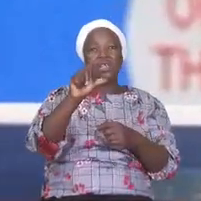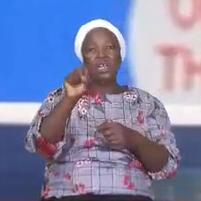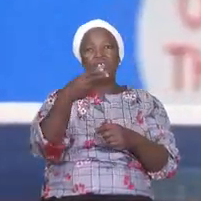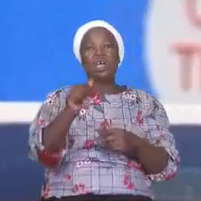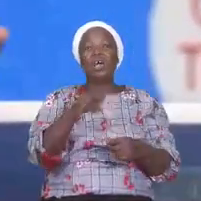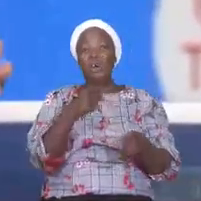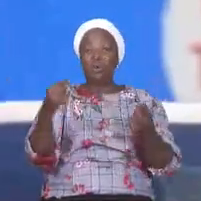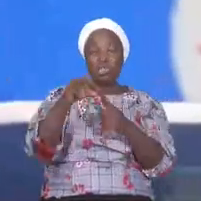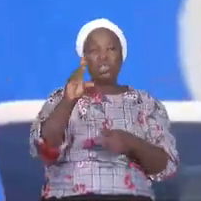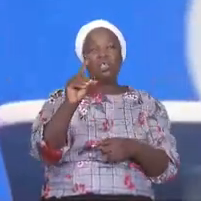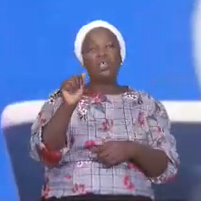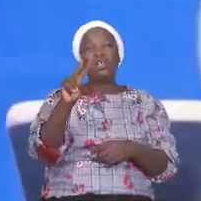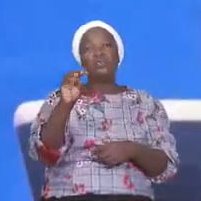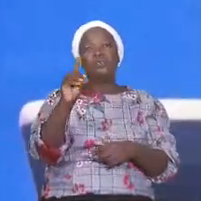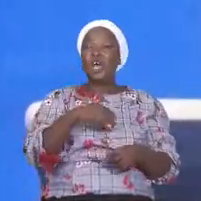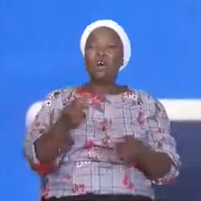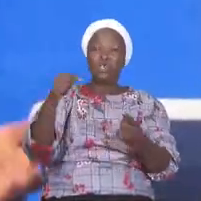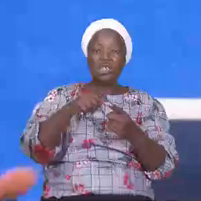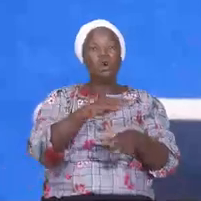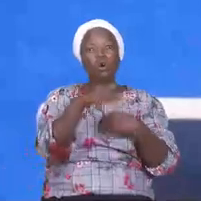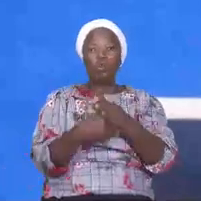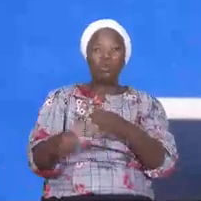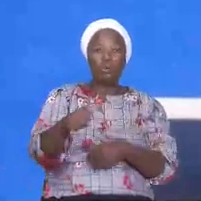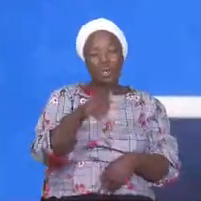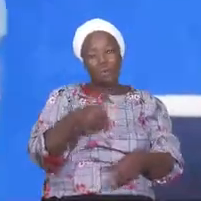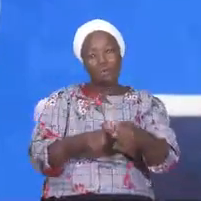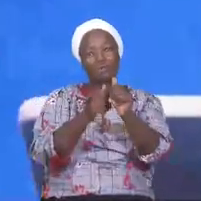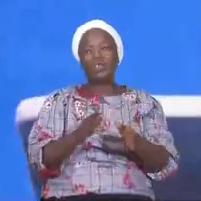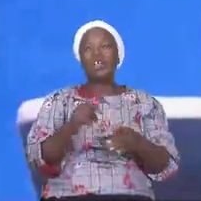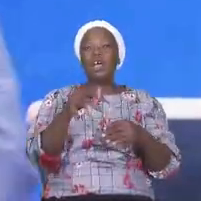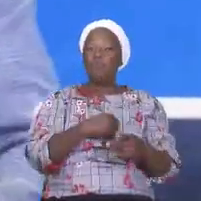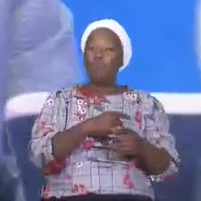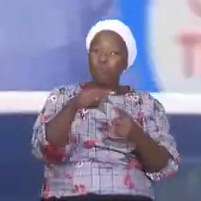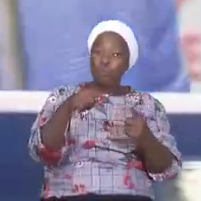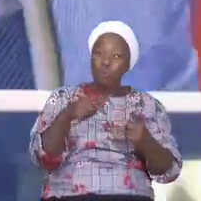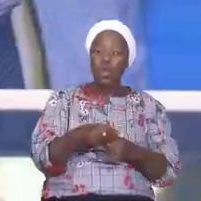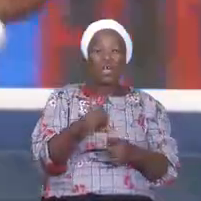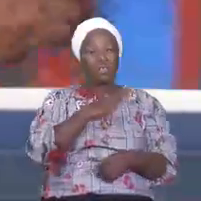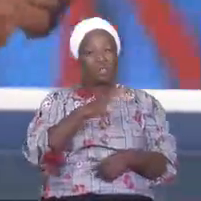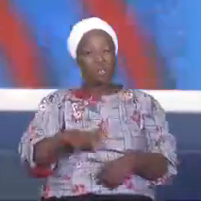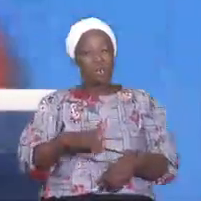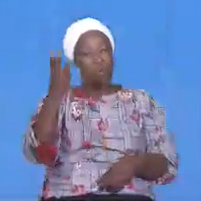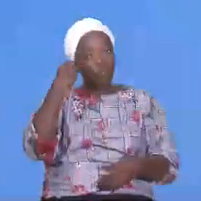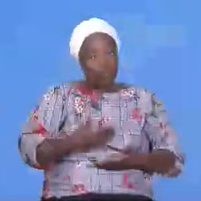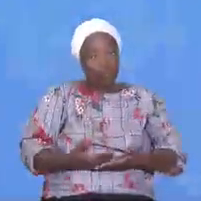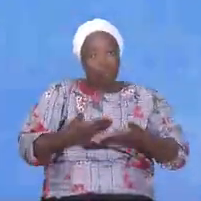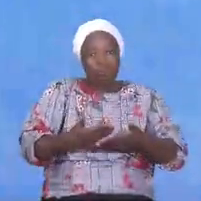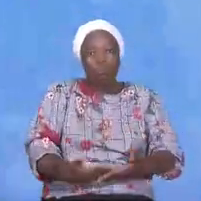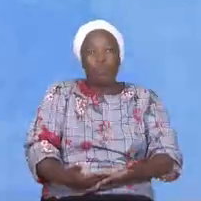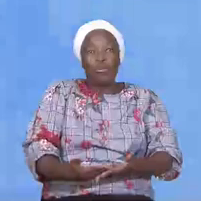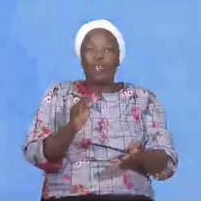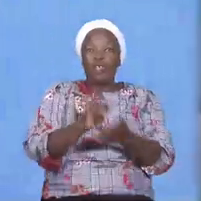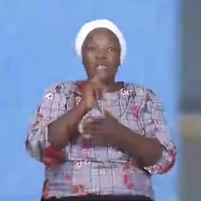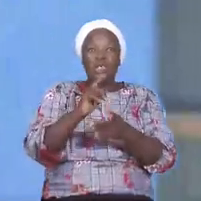c'est passé à une autre personne, jusqu'à Élie, jusqu'à Élisée, jusqu'à David et jusqu'aux autres.